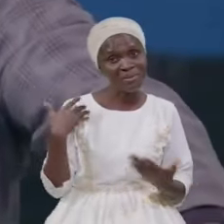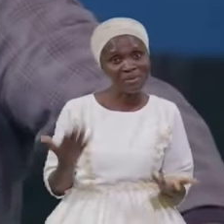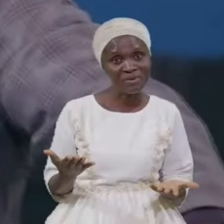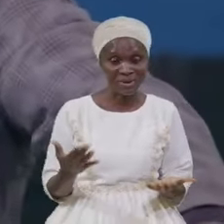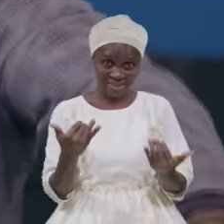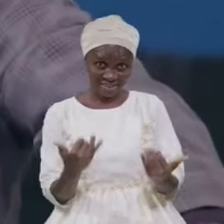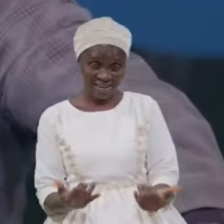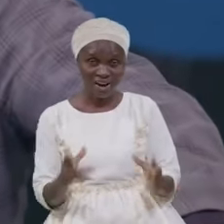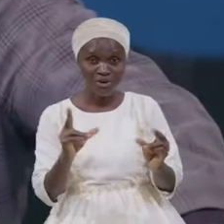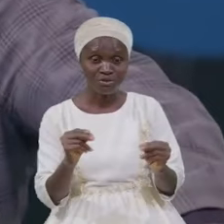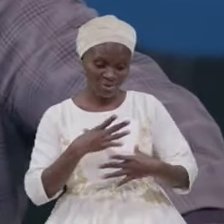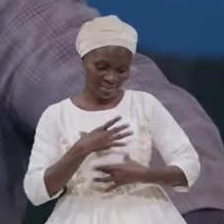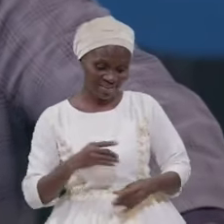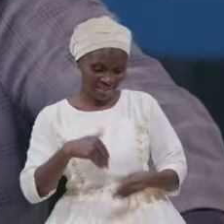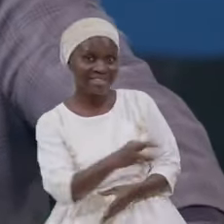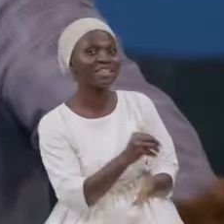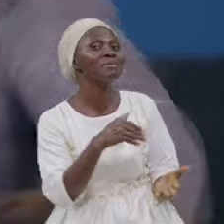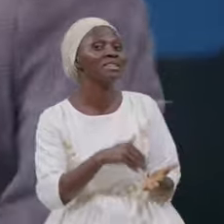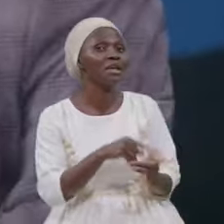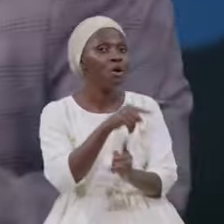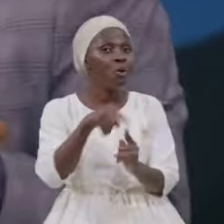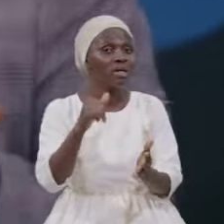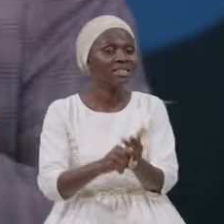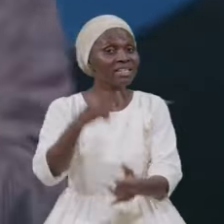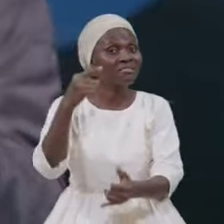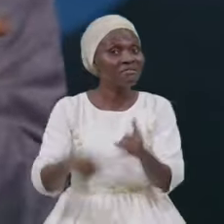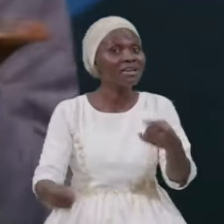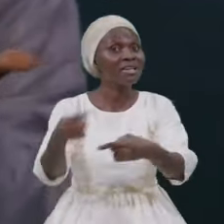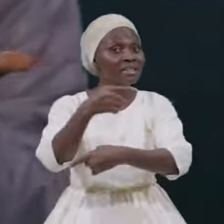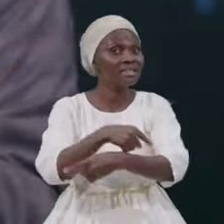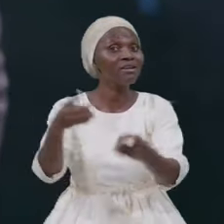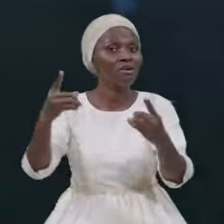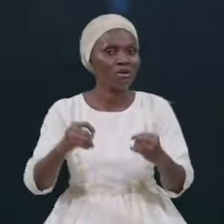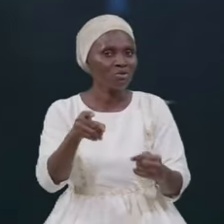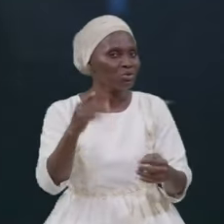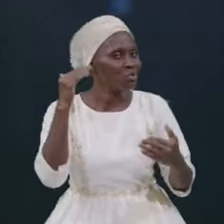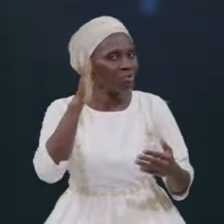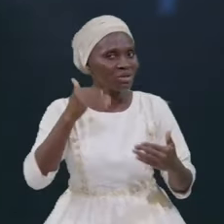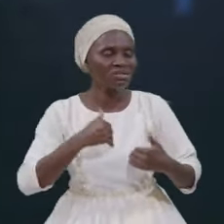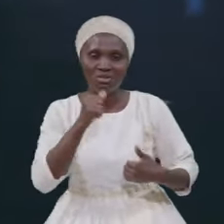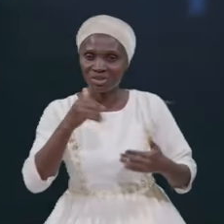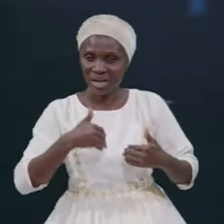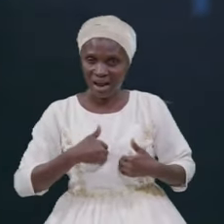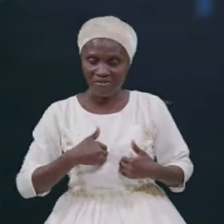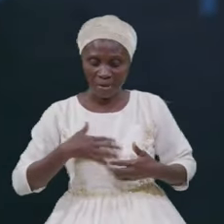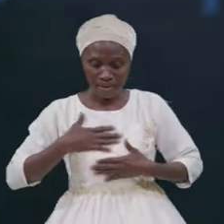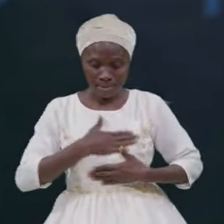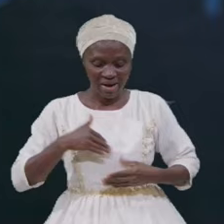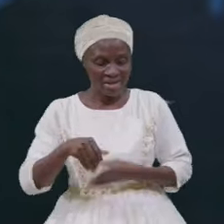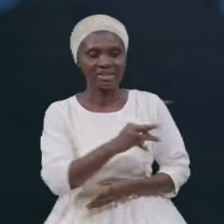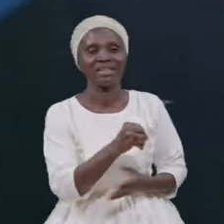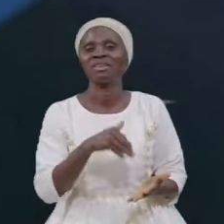tu n'auras plus de plaisir en ces choses. Mais tu parviens à la réalisation que tu as gaspillé ta